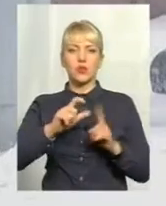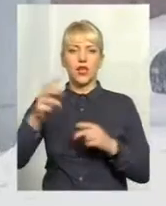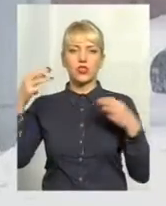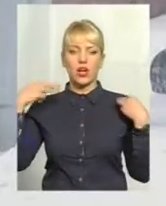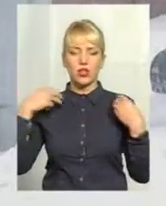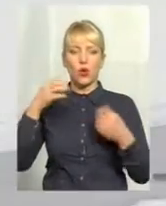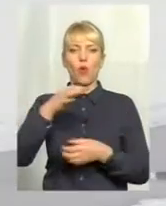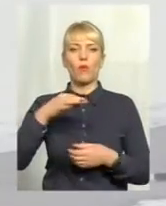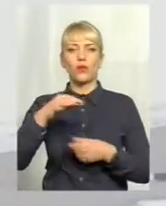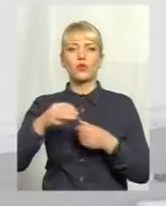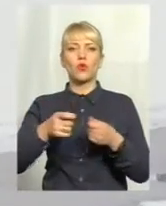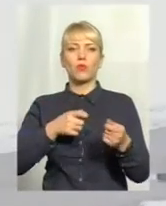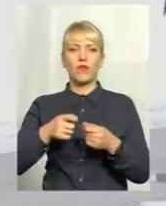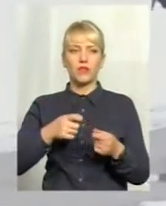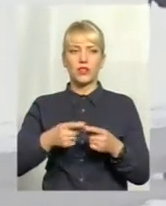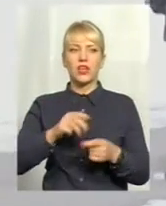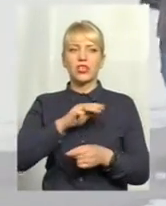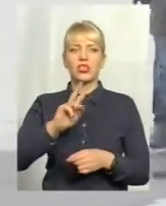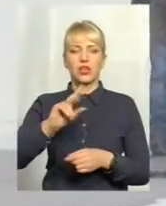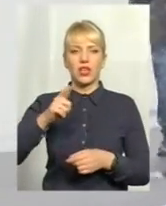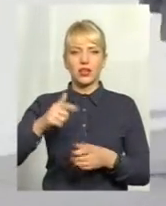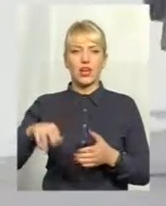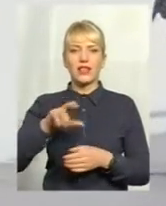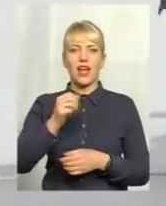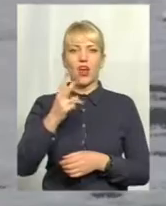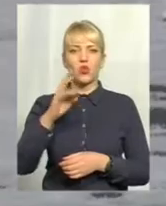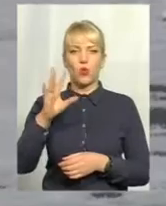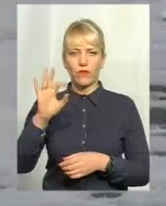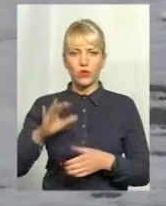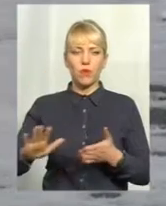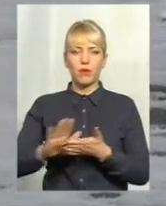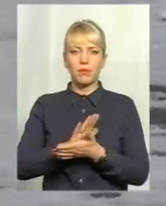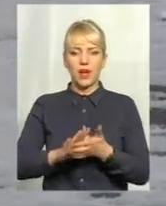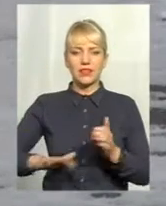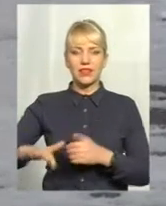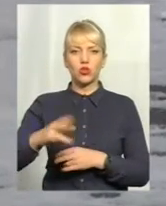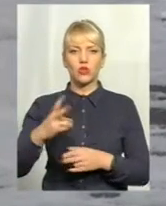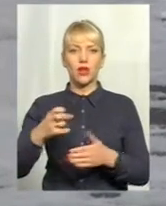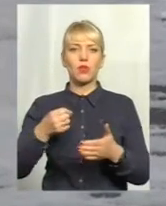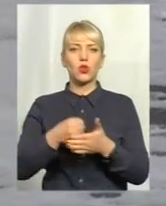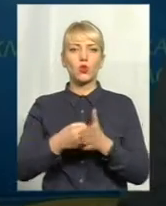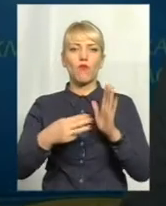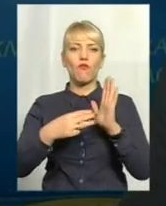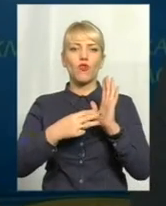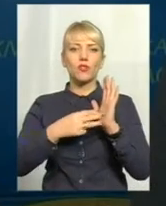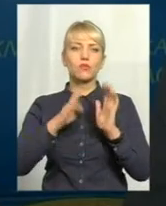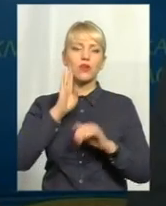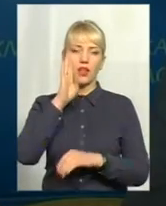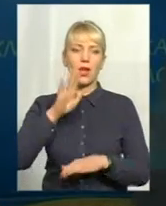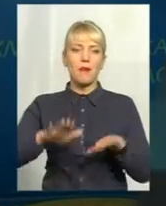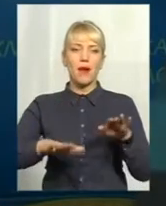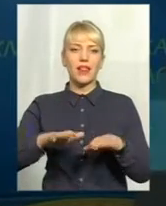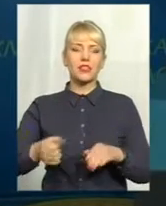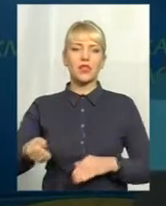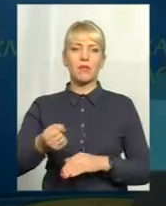управління житлово-комунального господарства Сергія Дашковського, прибрати територію відповідні служби мусять до 8 ранку. Балансу тримач